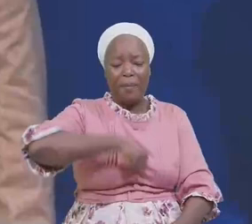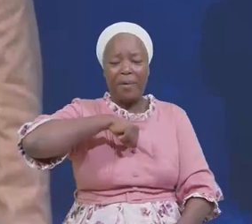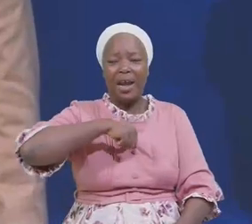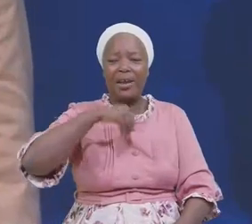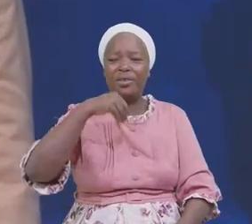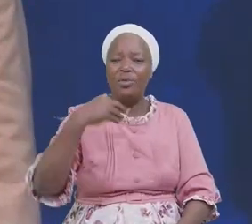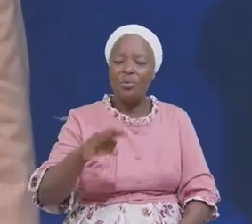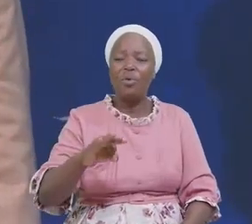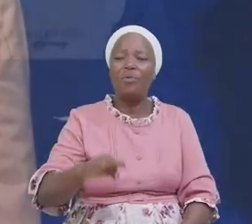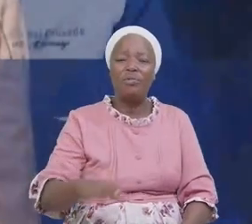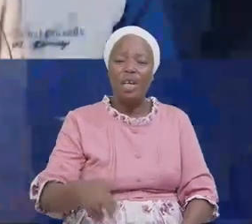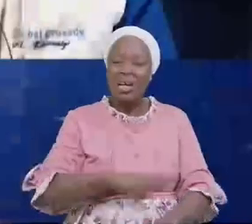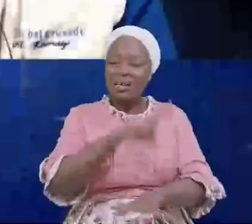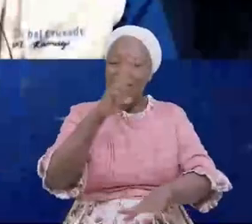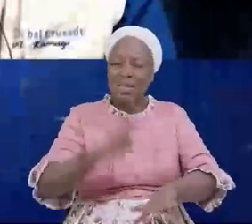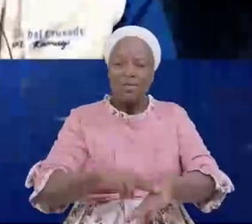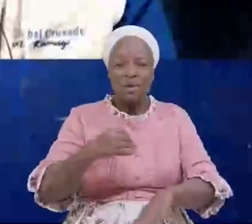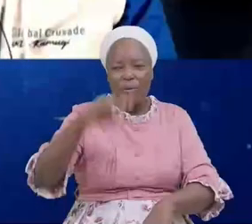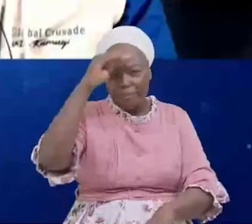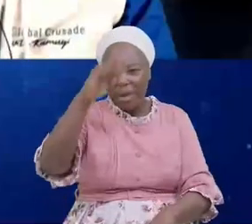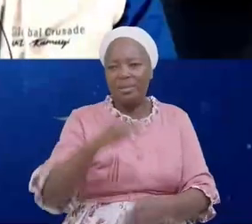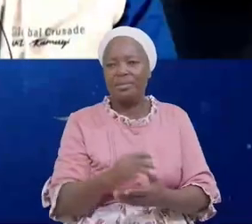Ça, c'est l'orgueil de la nature déchue.